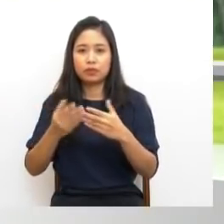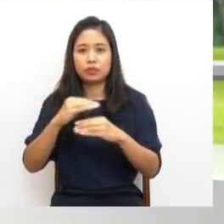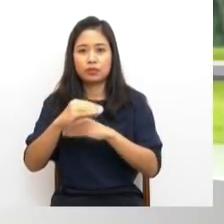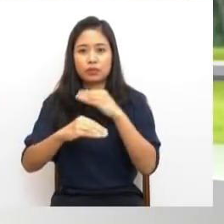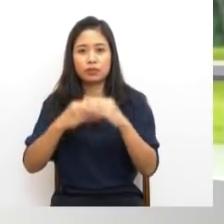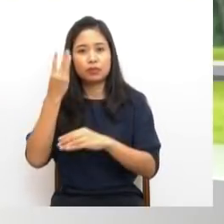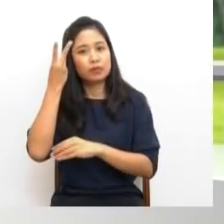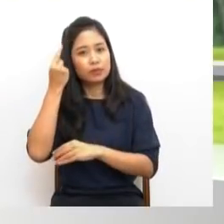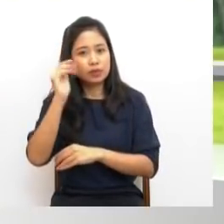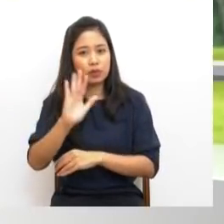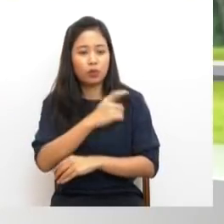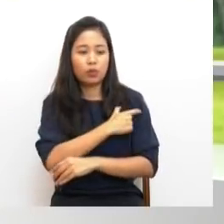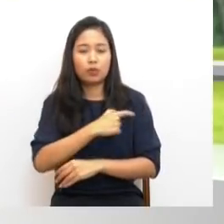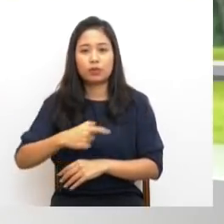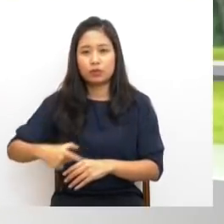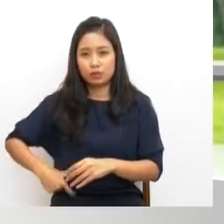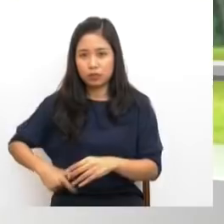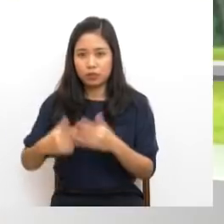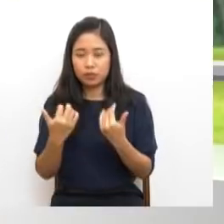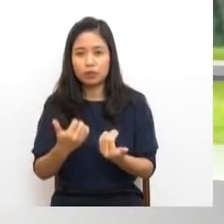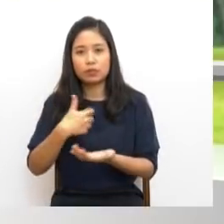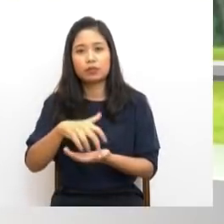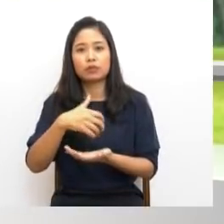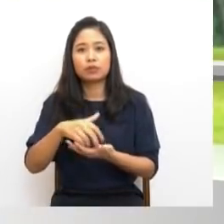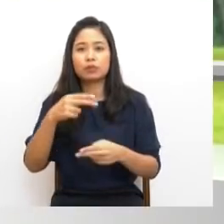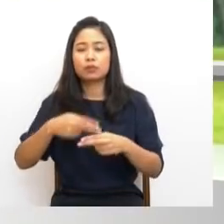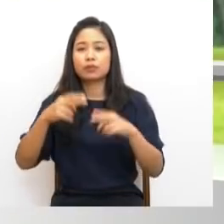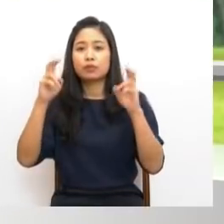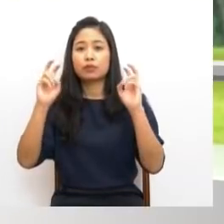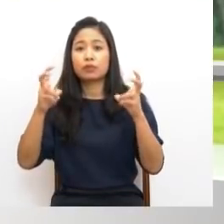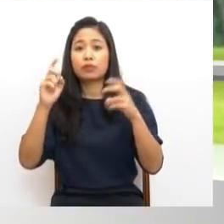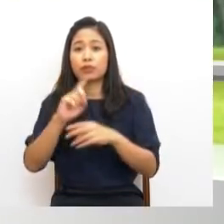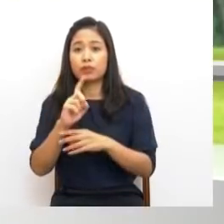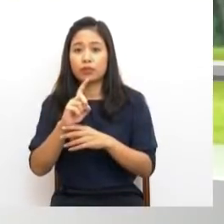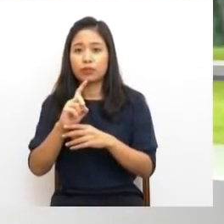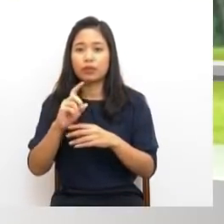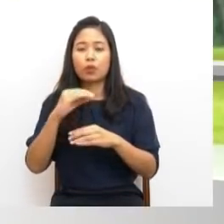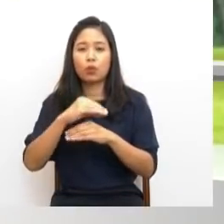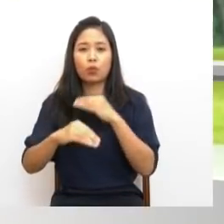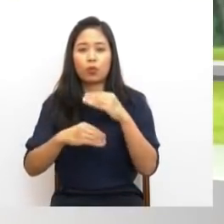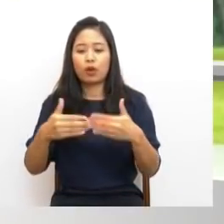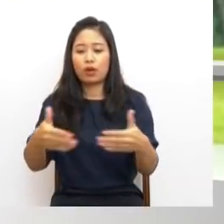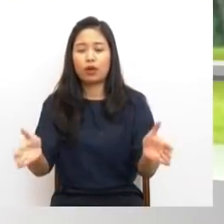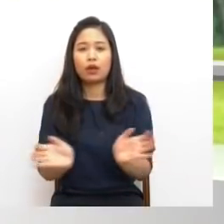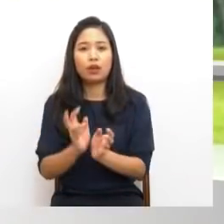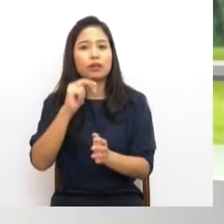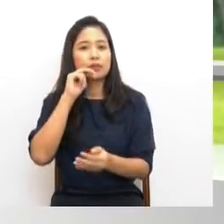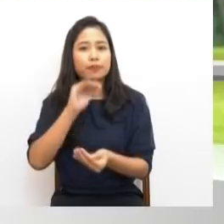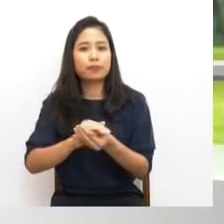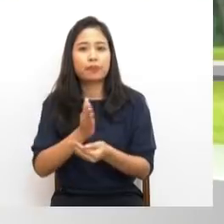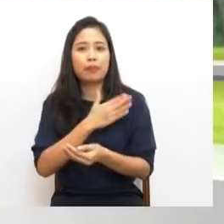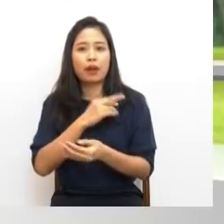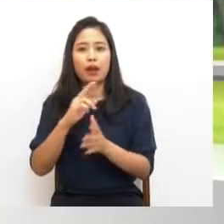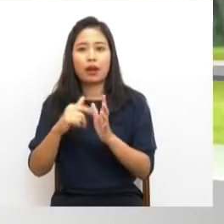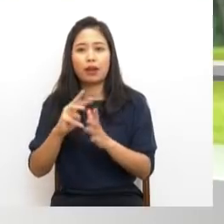การอันเนื่องมาจากพระราชดำรินะคะวันนี้เราขอนำเสนอในชื่อตอนโครงการสระเก็บน้ำพระราม9ขอ